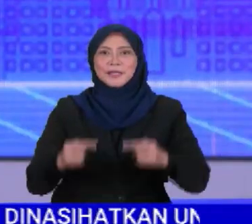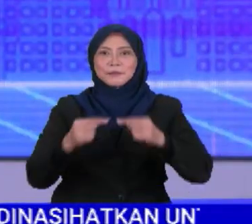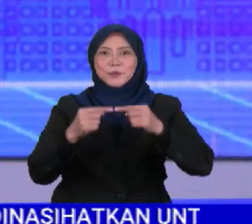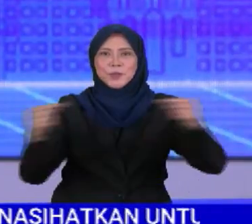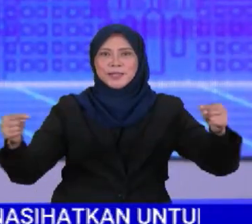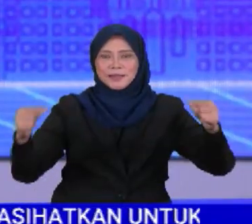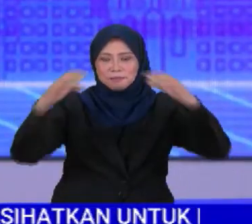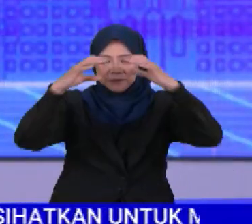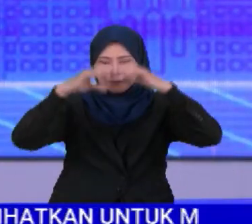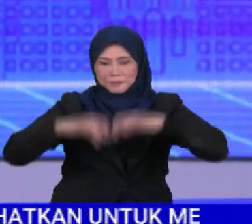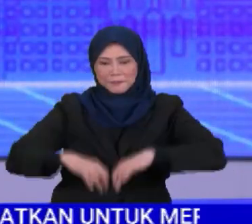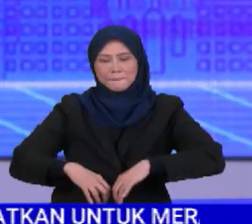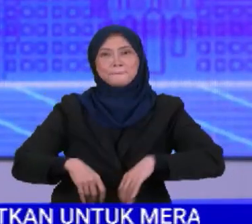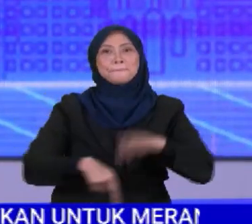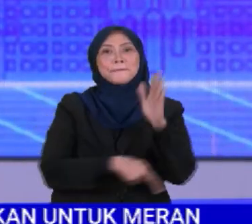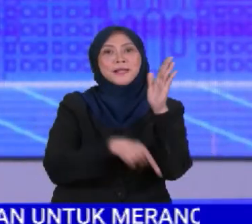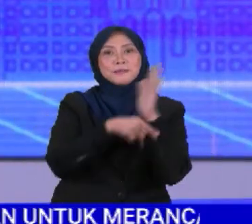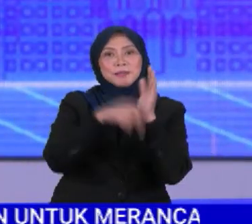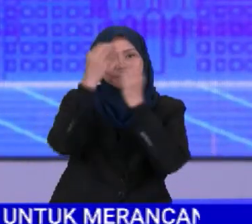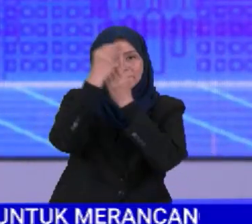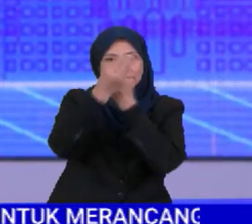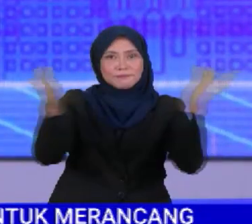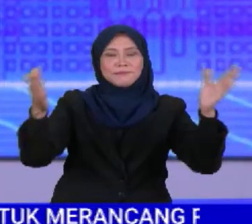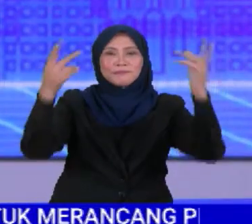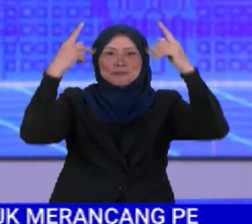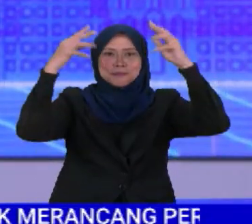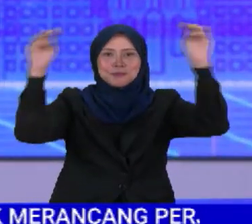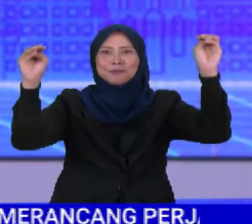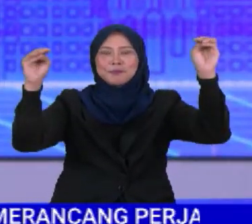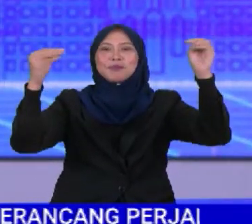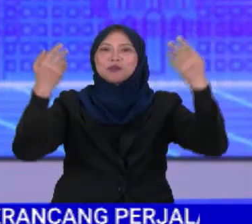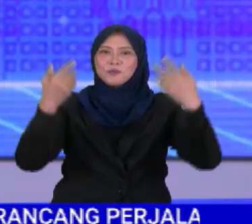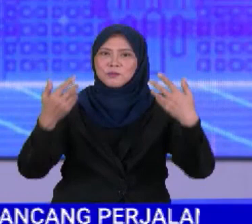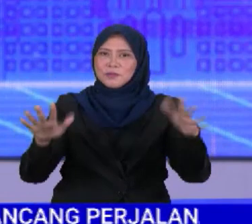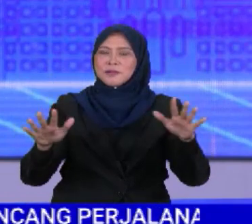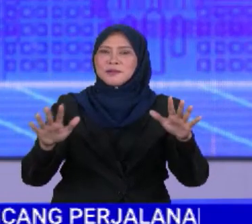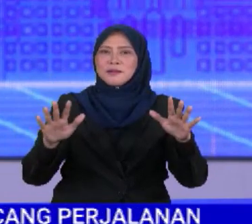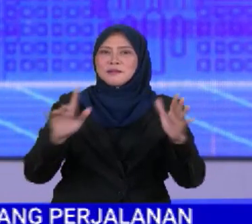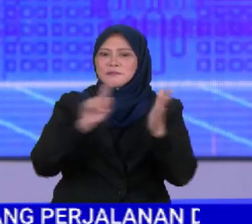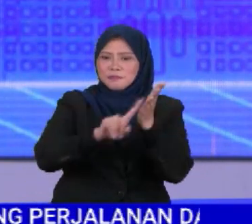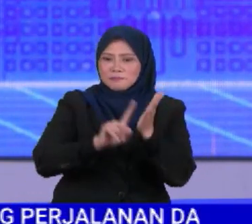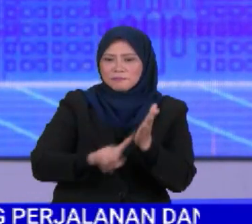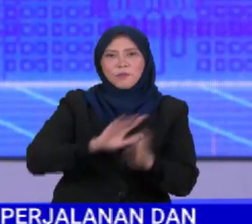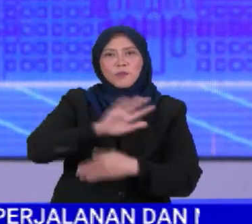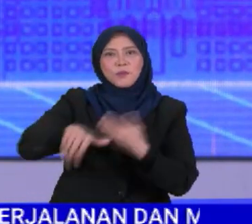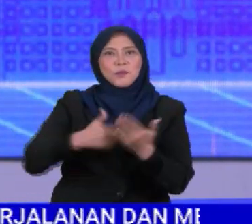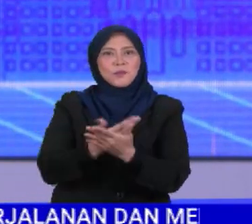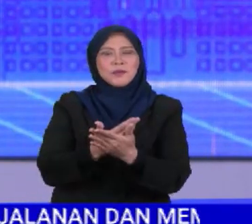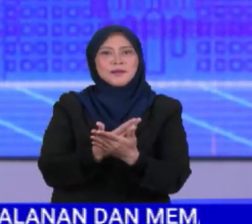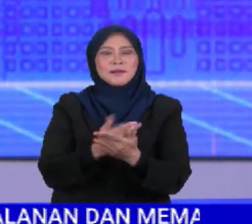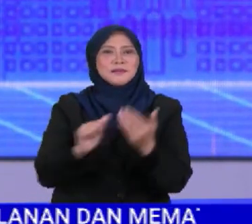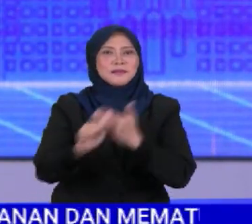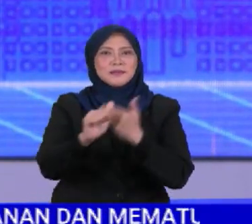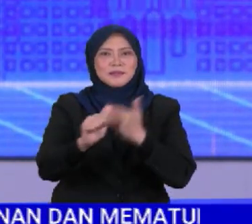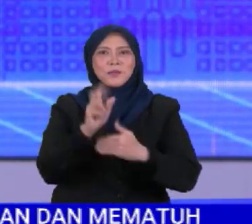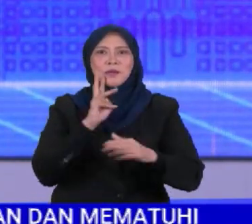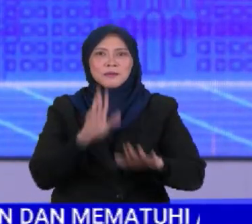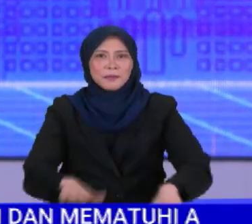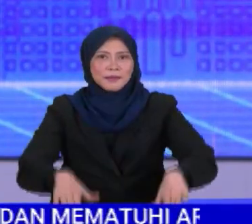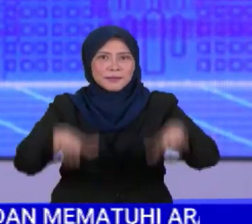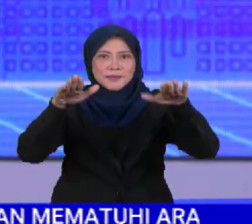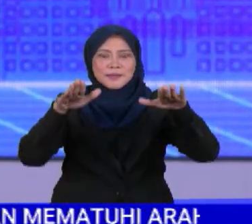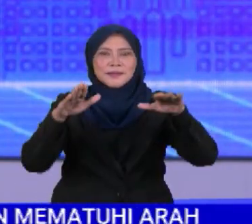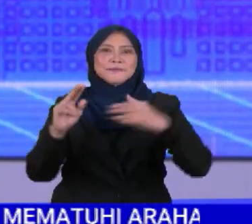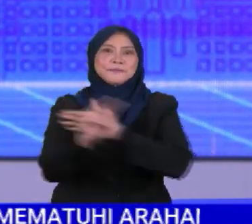Keputusan pembubaran parlimen yang diumumkan Perdana Menteri pastinya sudah mengambil kira pelbagai aspek termasuk risiko banjir di